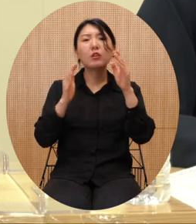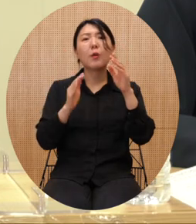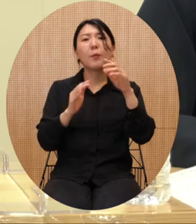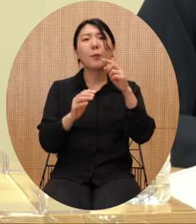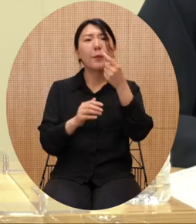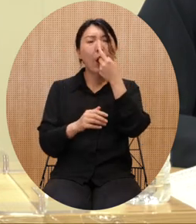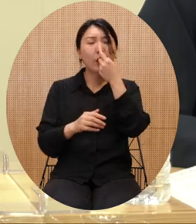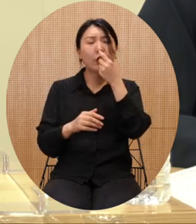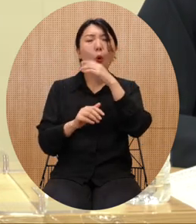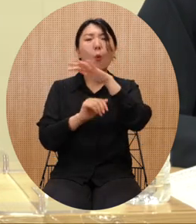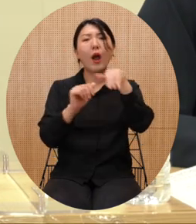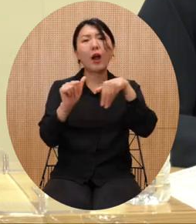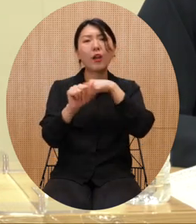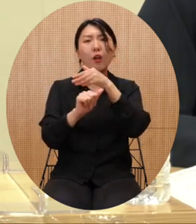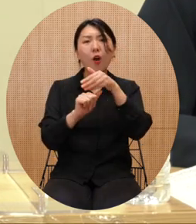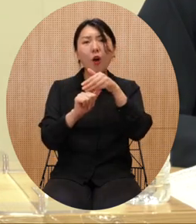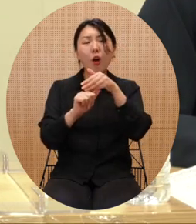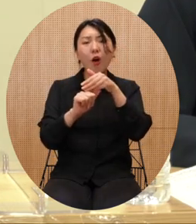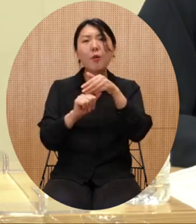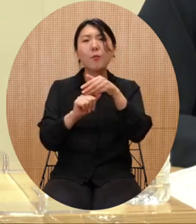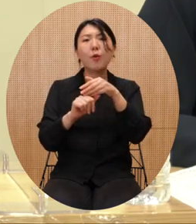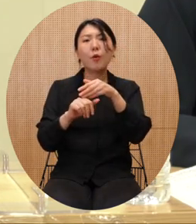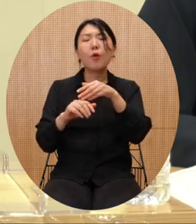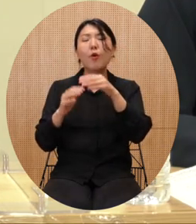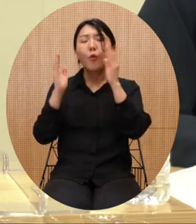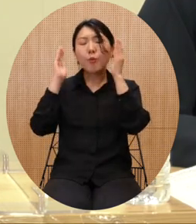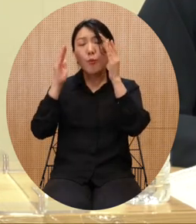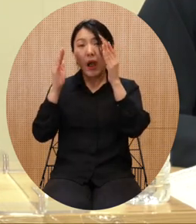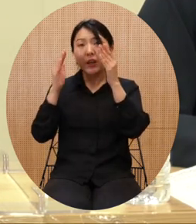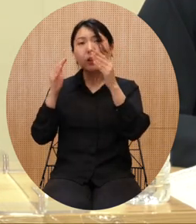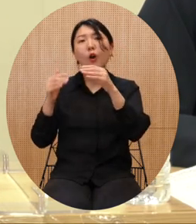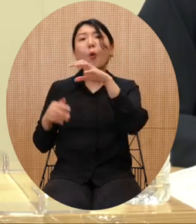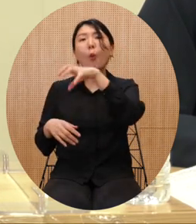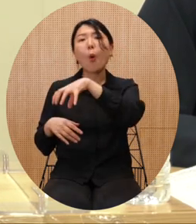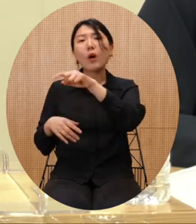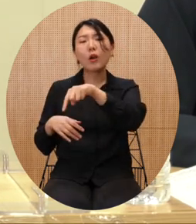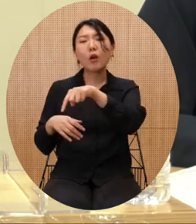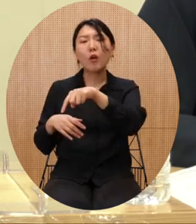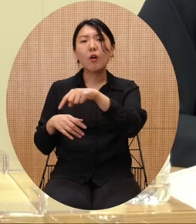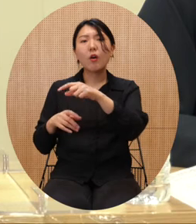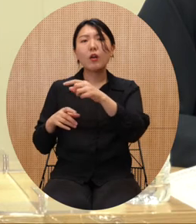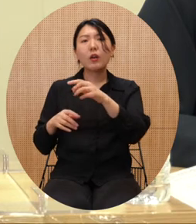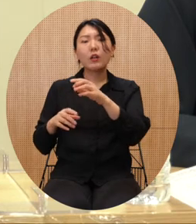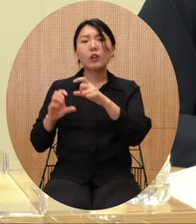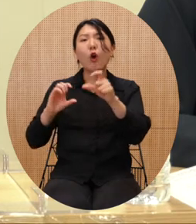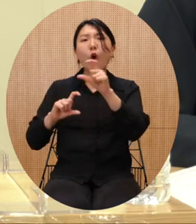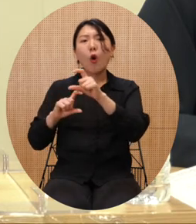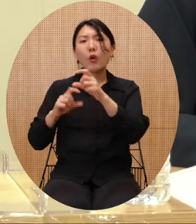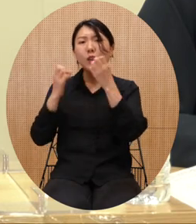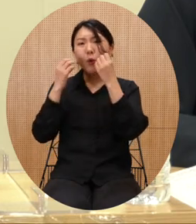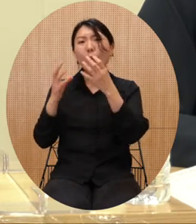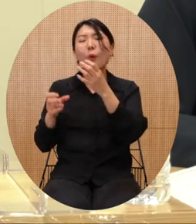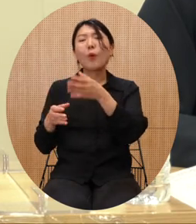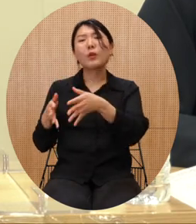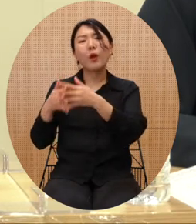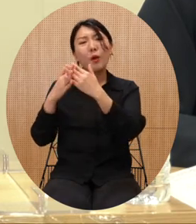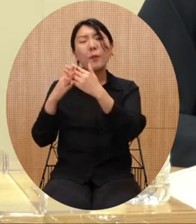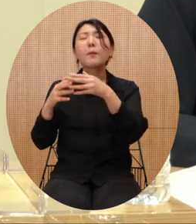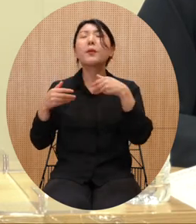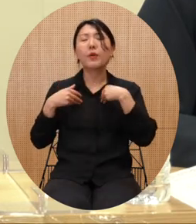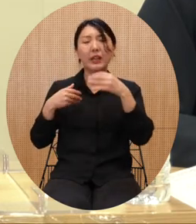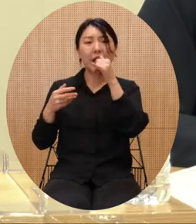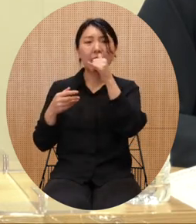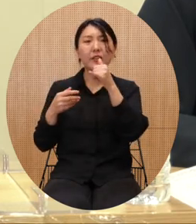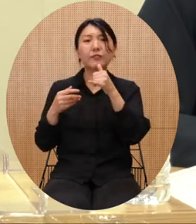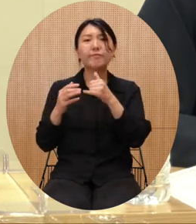좀 보완해 줄 수 있는 그런 어떤 독서실 같은 그런 공간 예, 이런 부분들을 시의원으로서 더 고민을 앞으로